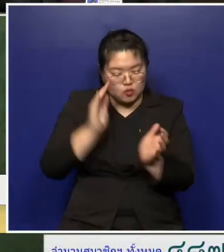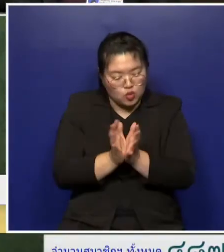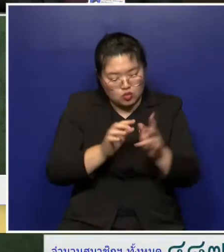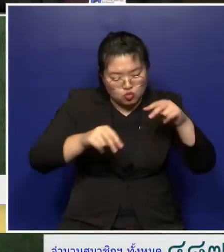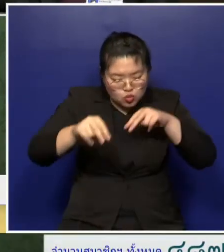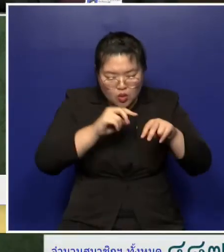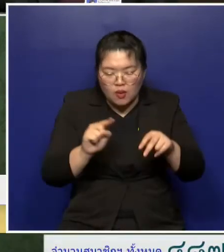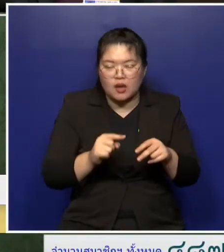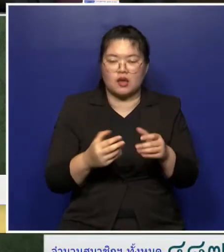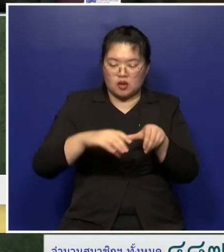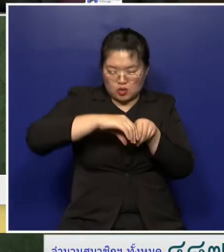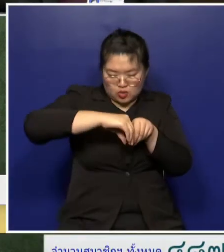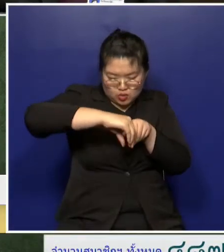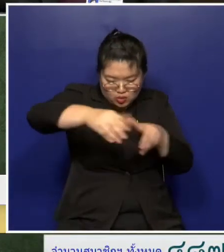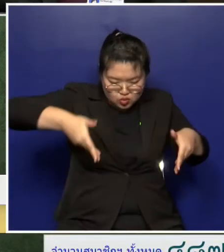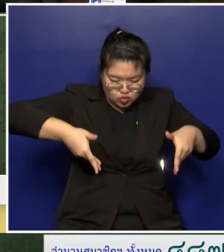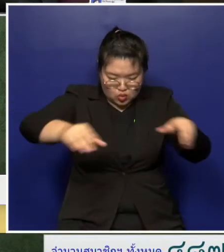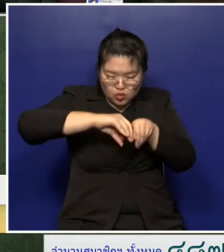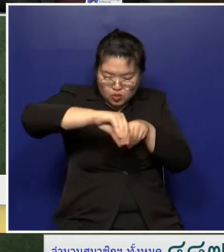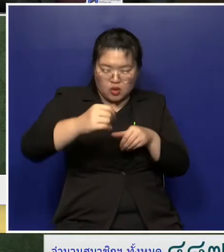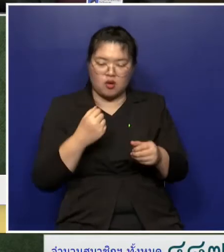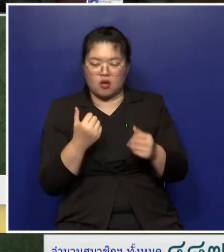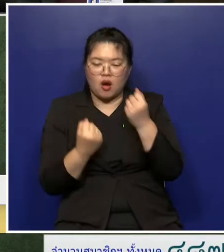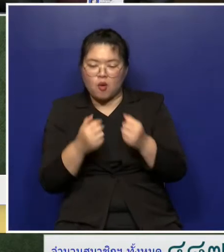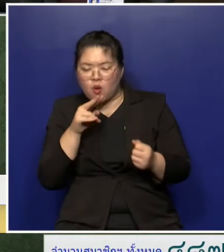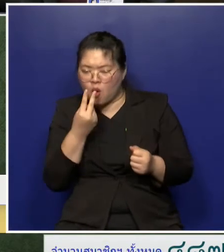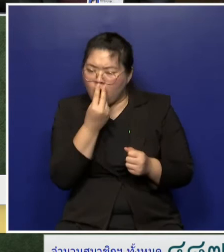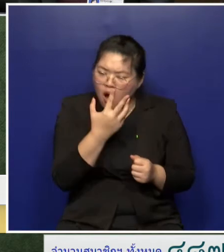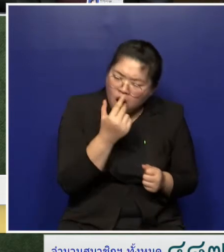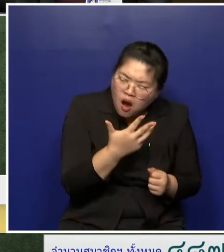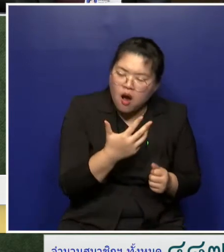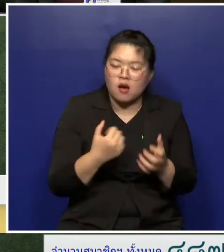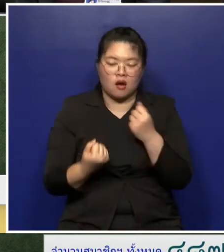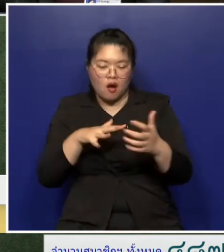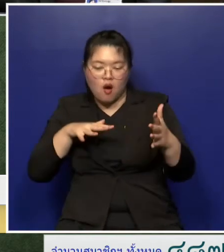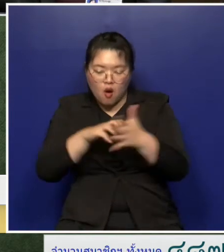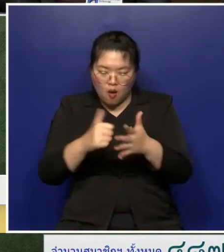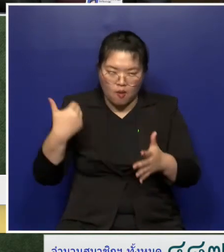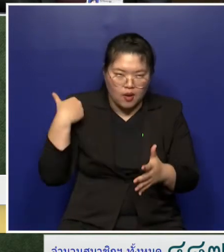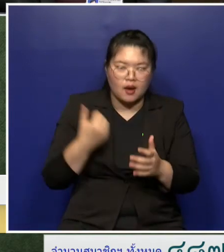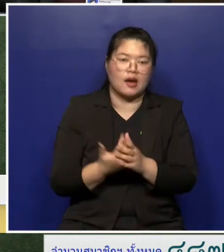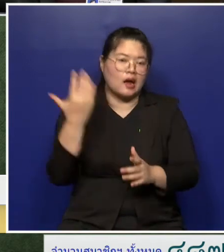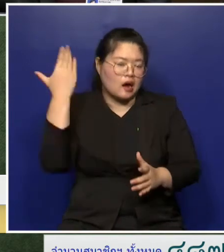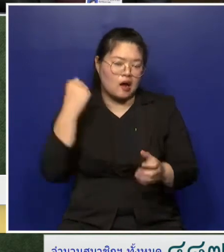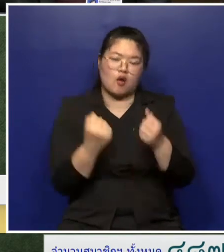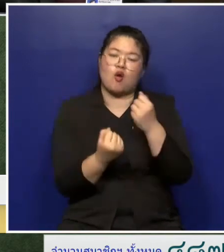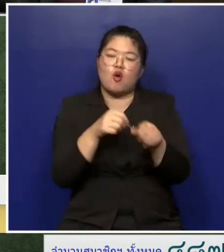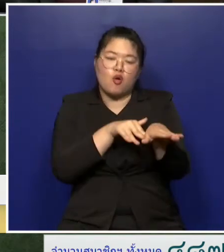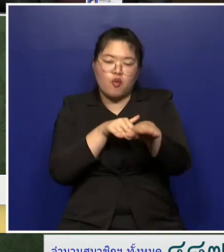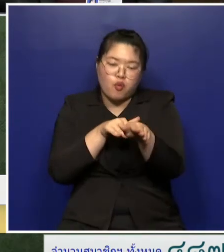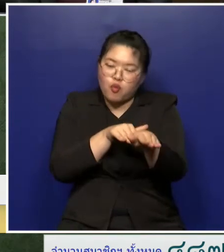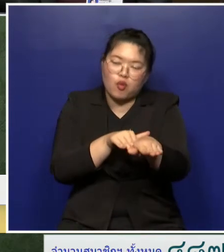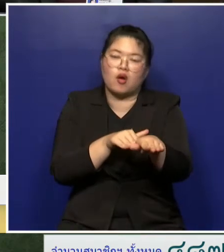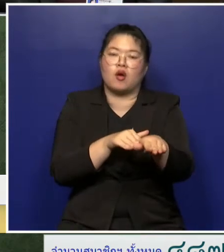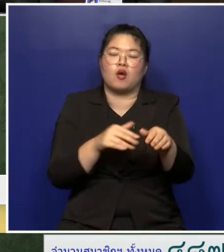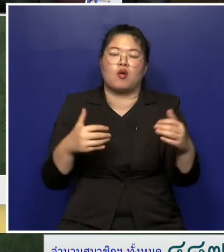บขี ไม่เหนแงแรีออรเนองจากunda่มสัญญาณไฟจ้างเตือนและเมื่วนนี้ กมีรพวงเสียว equals barrier จนตกข้างทาง นะคะดีฉ